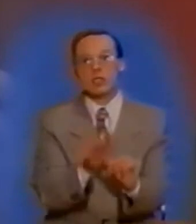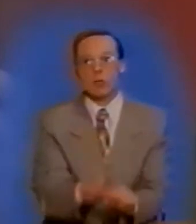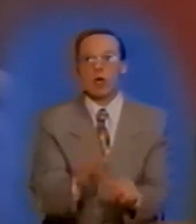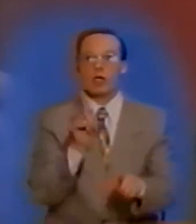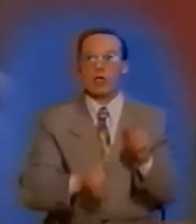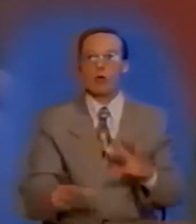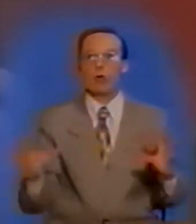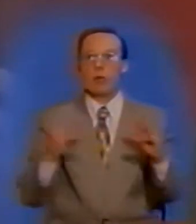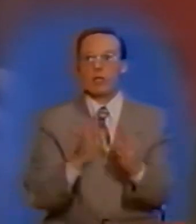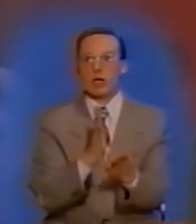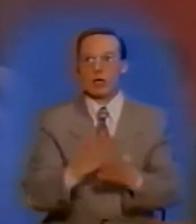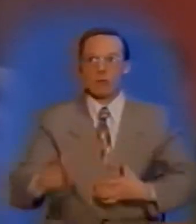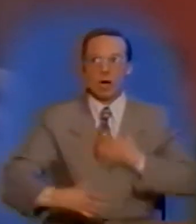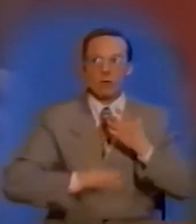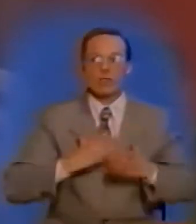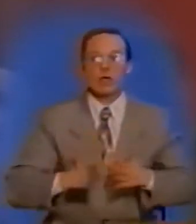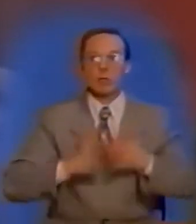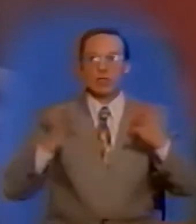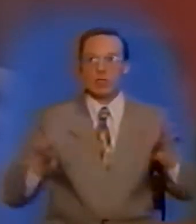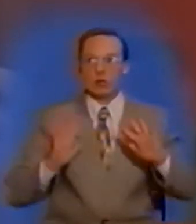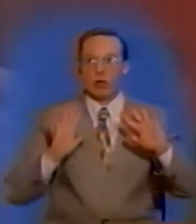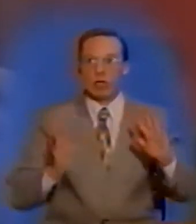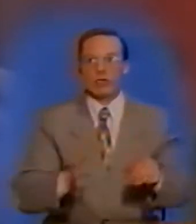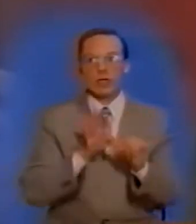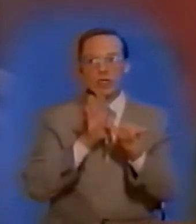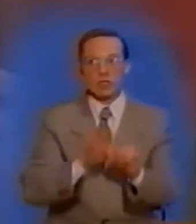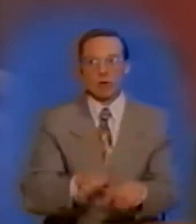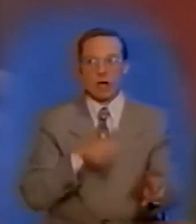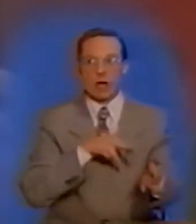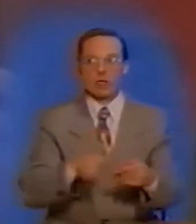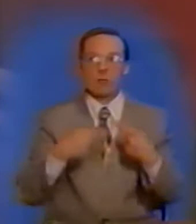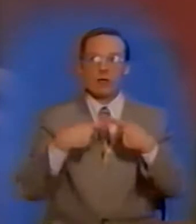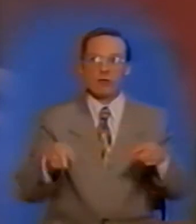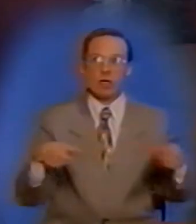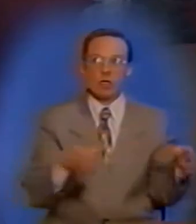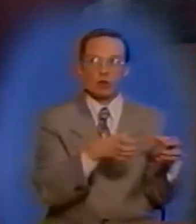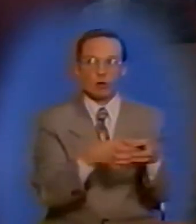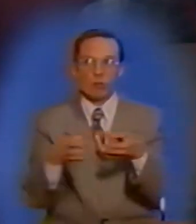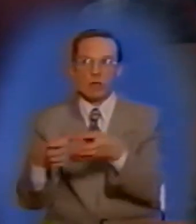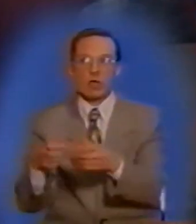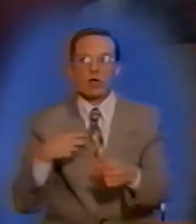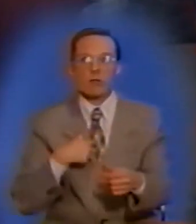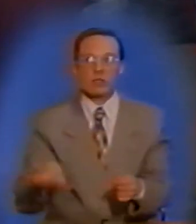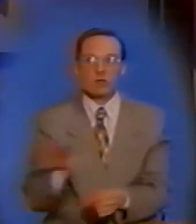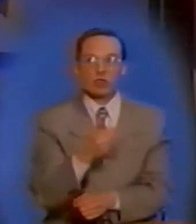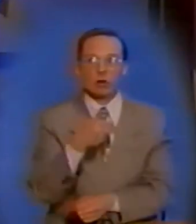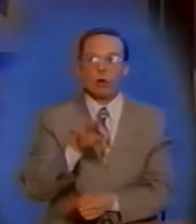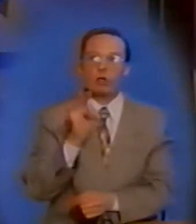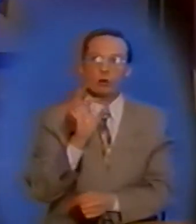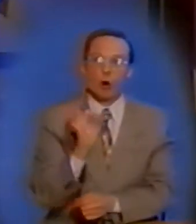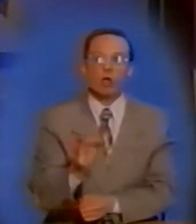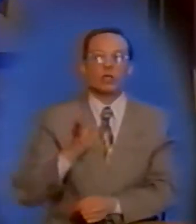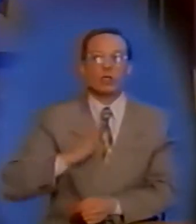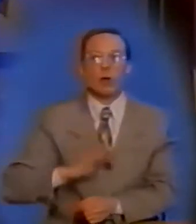bendra yra baimės padidintos situacija, tai diskriminacija jo eina per įvairias grupės ir mes visi nuo to kenčiam. Arba galim